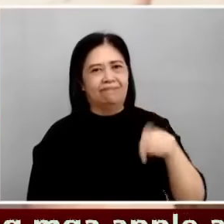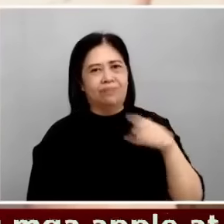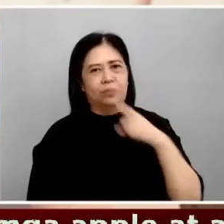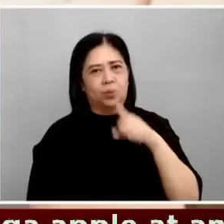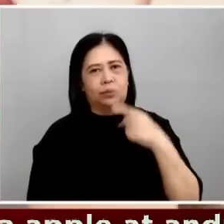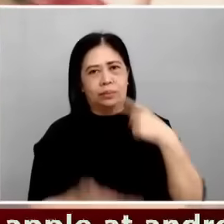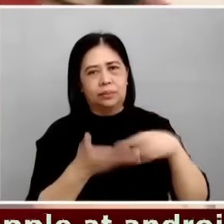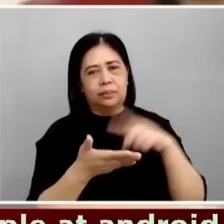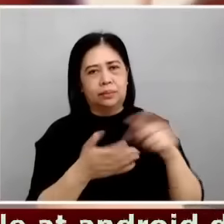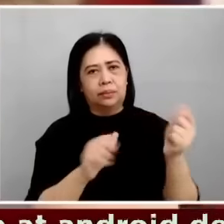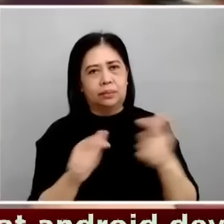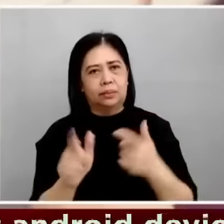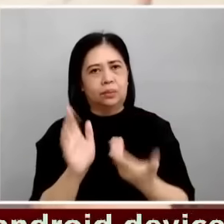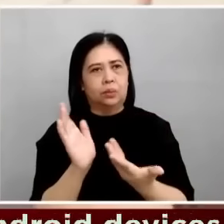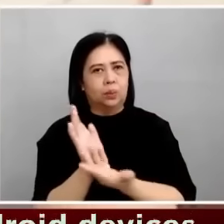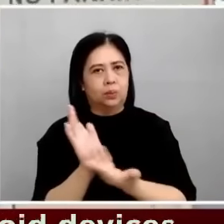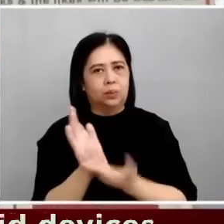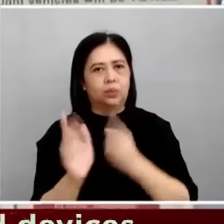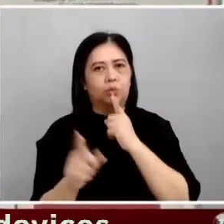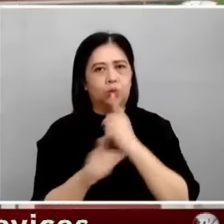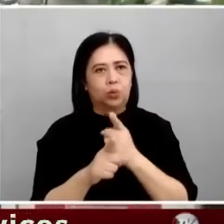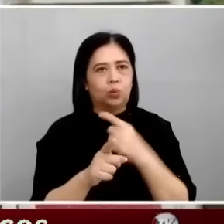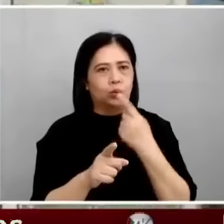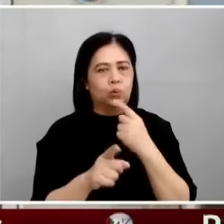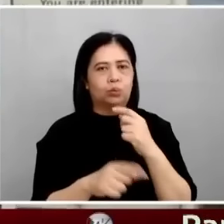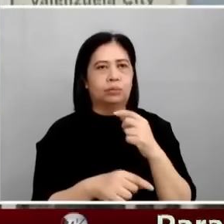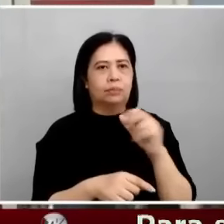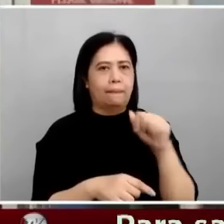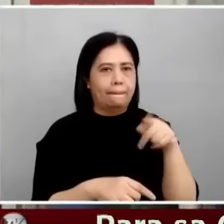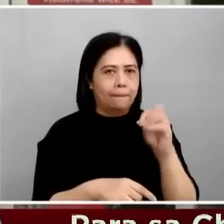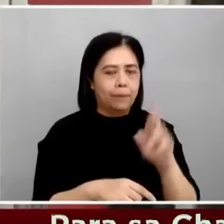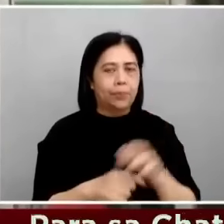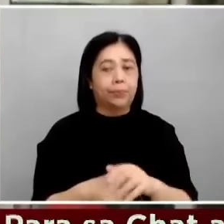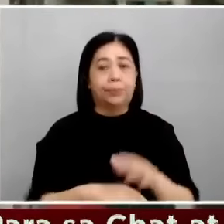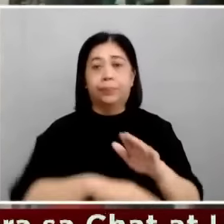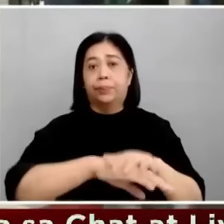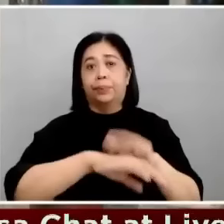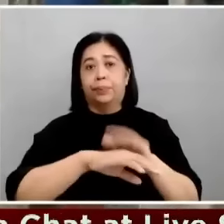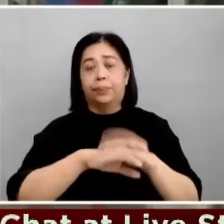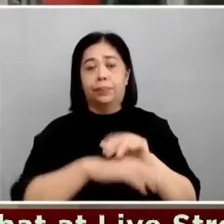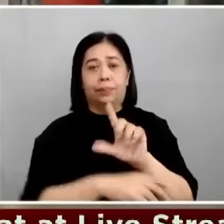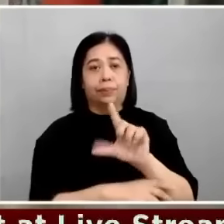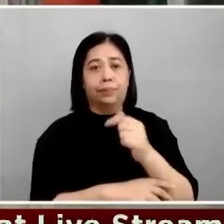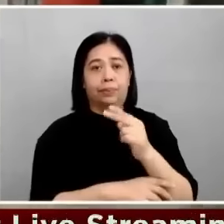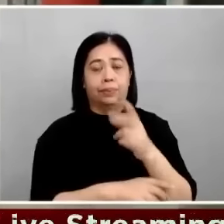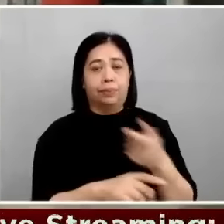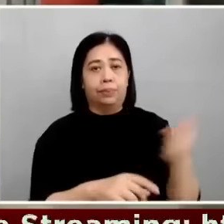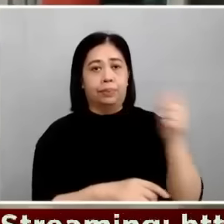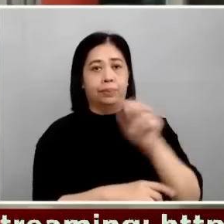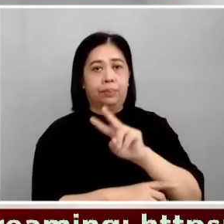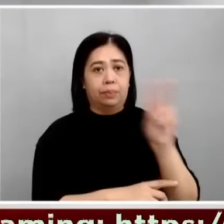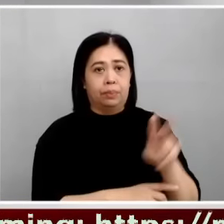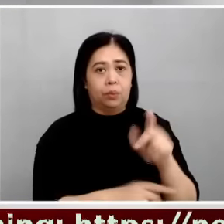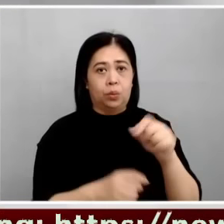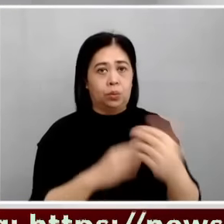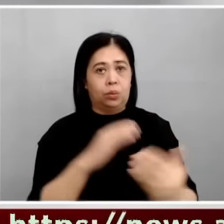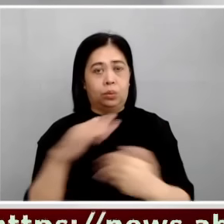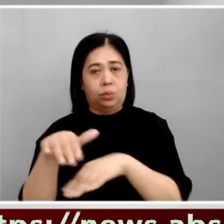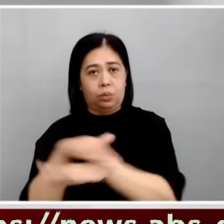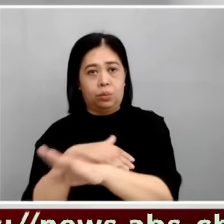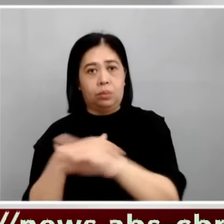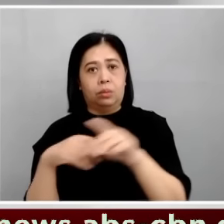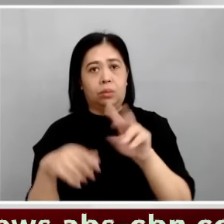para makita kung sino talagang hindi apor. Paalala ng Valenzuela LGU sa mga motoristang papasok ng lungsod. Kaya